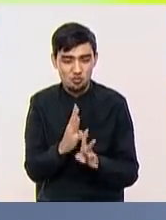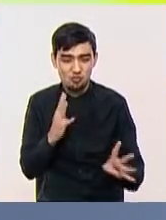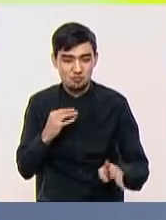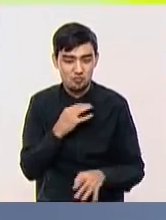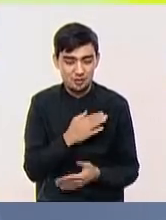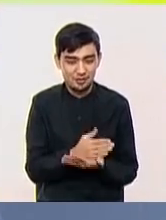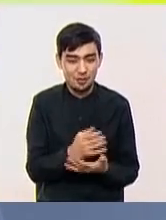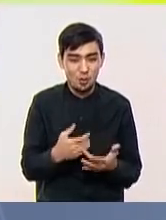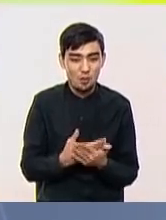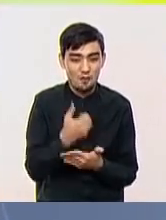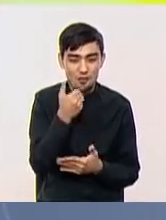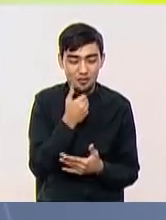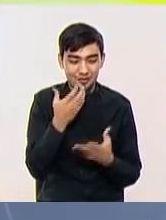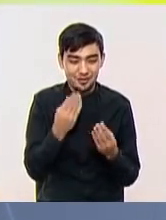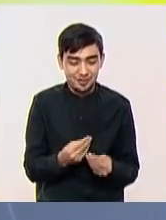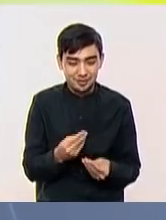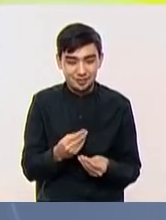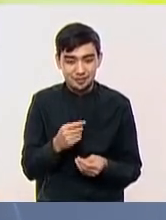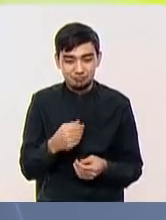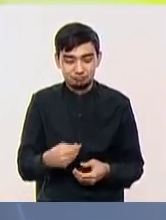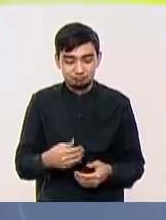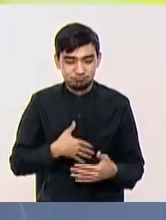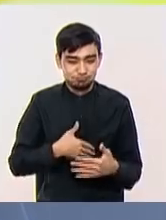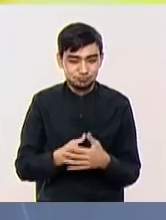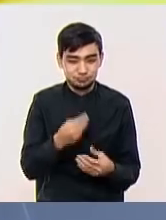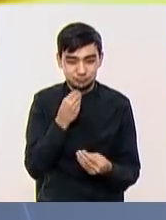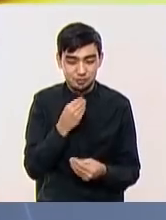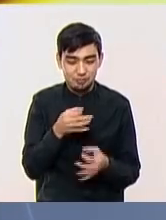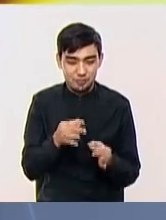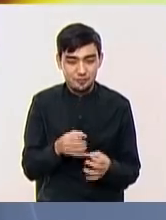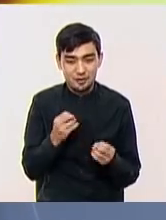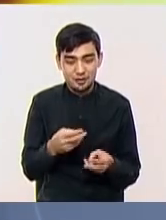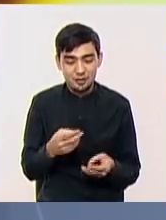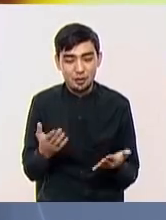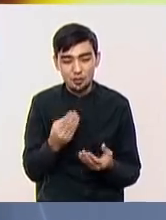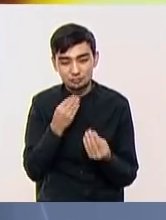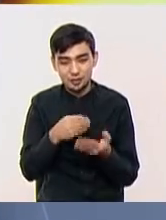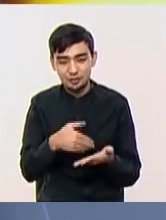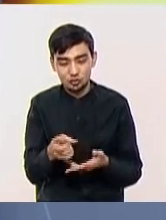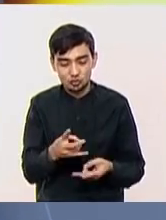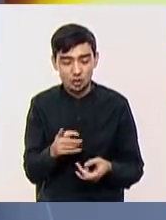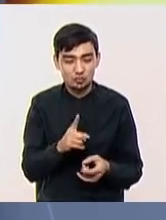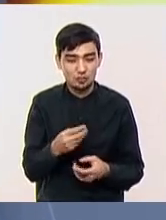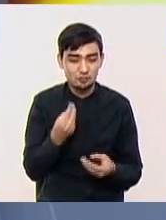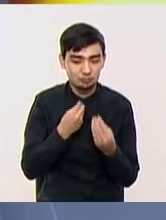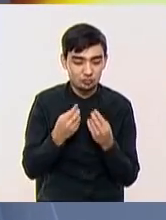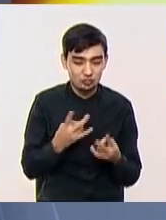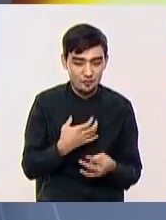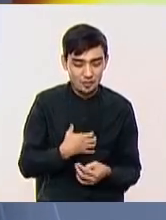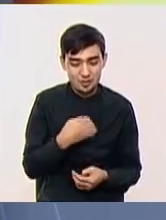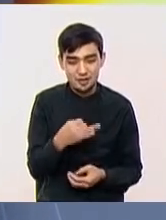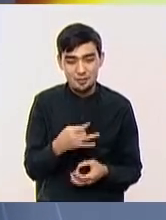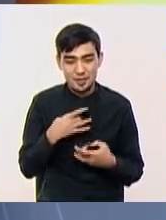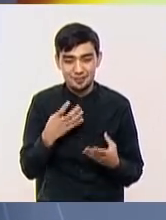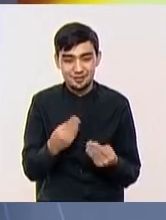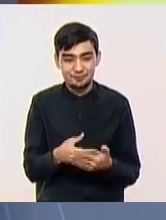кезек. Жаңа жыл түні тойып тамақ ішкен дұрыс па? Қандай тағамдардан бас тартып, нен тұтынған жөн? Мереке алдында